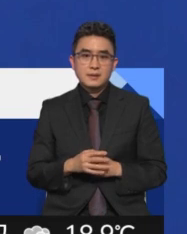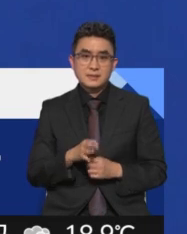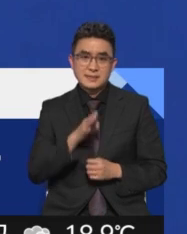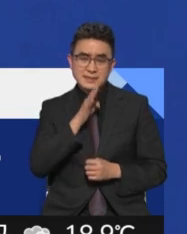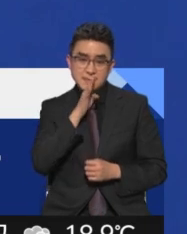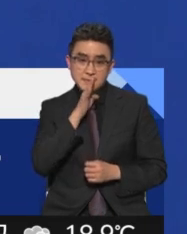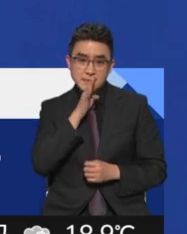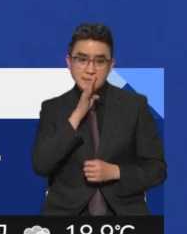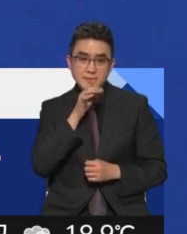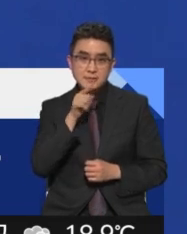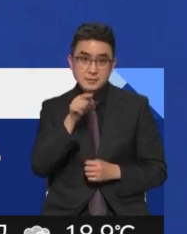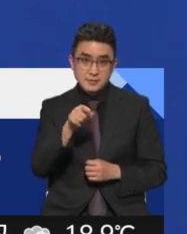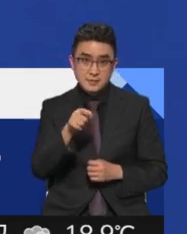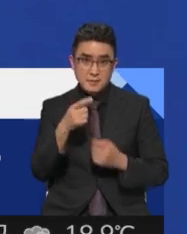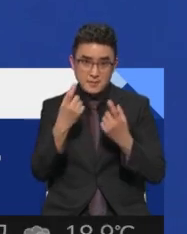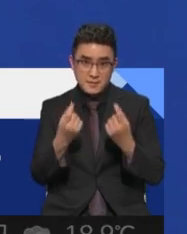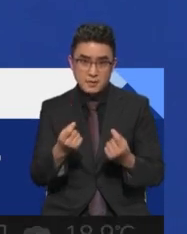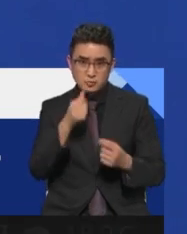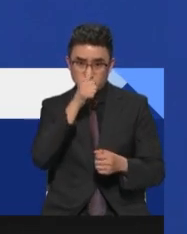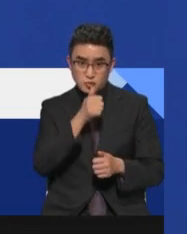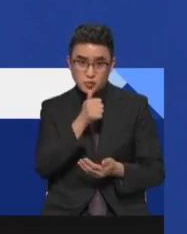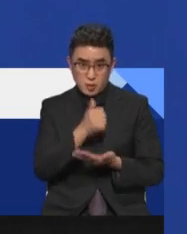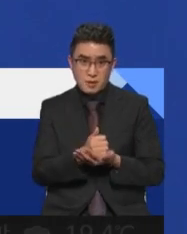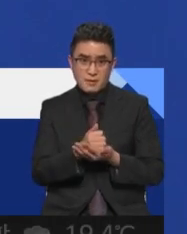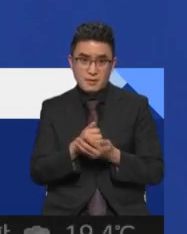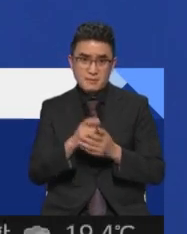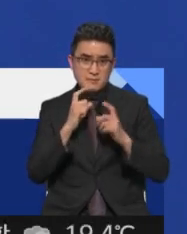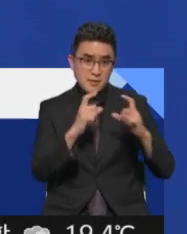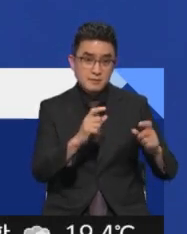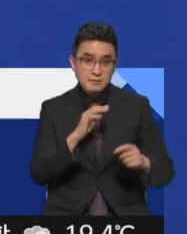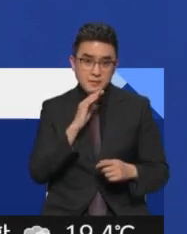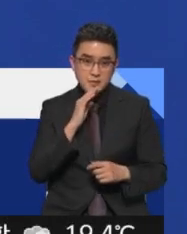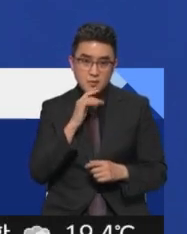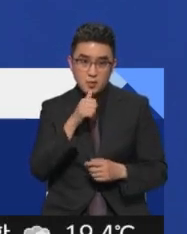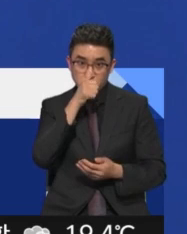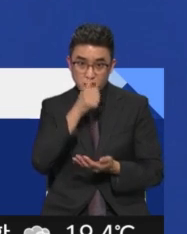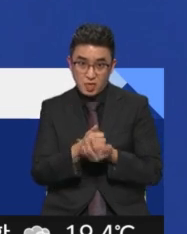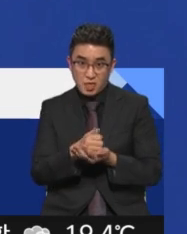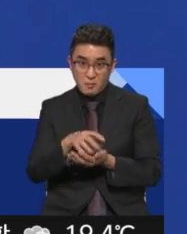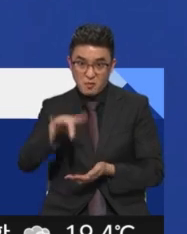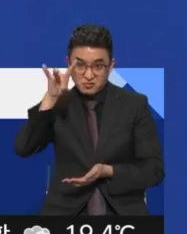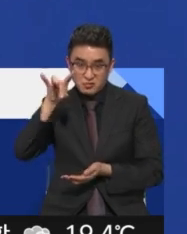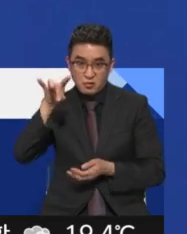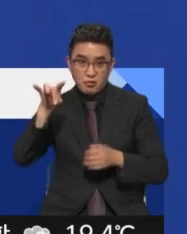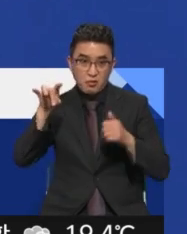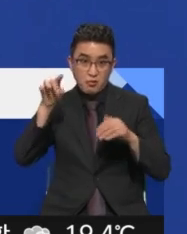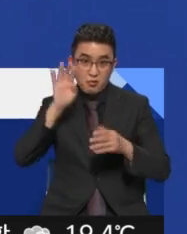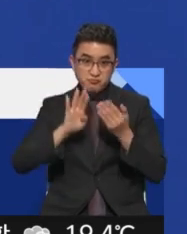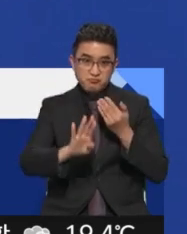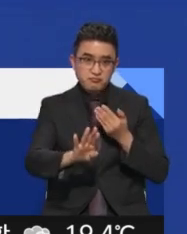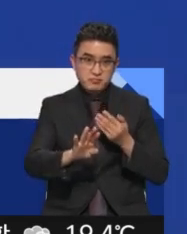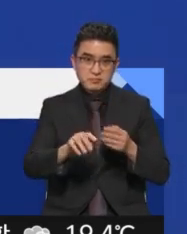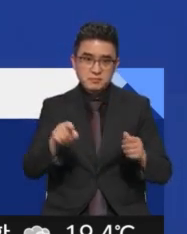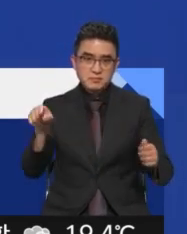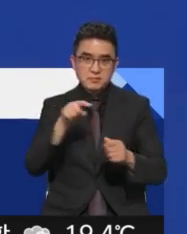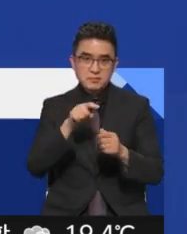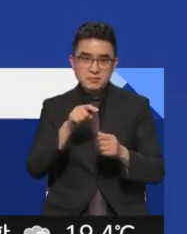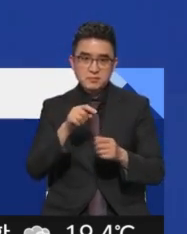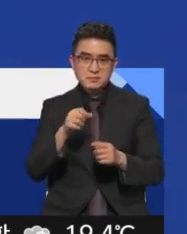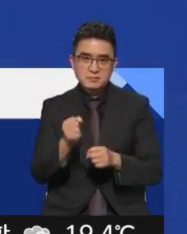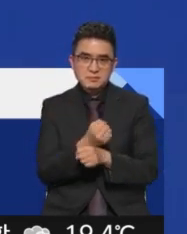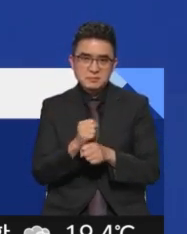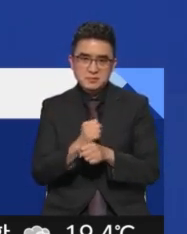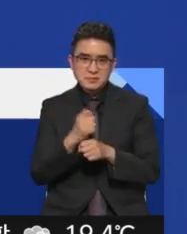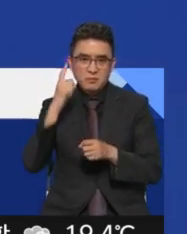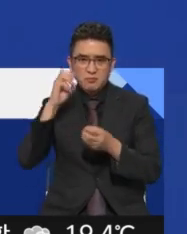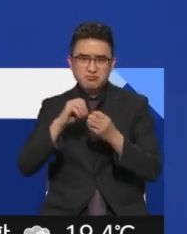진실에 따라서 죄를 주는 것이 아니라 죄를 주기 위해서 만들기 위해서 진실을 조작하고 왜곡하고 있습니다 저는 불법